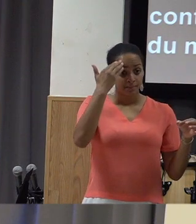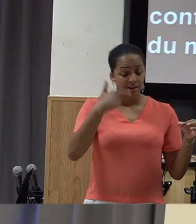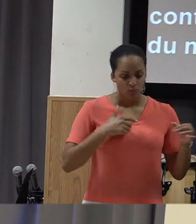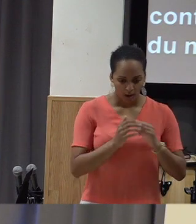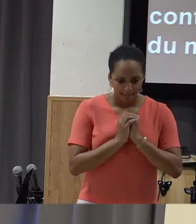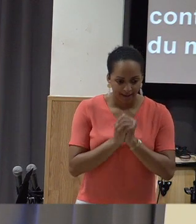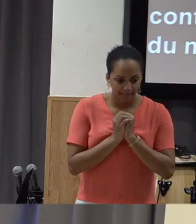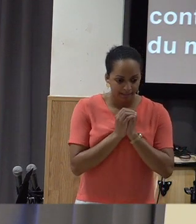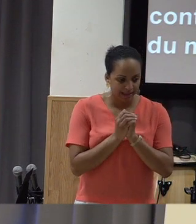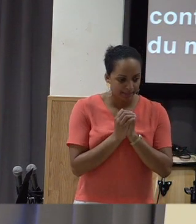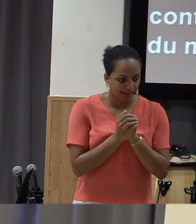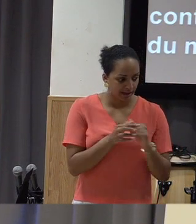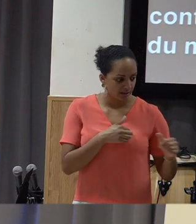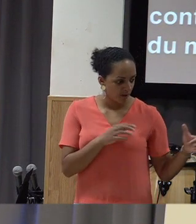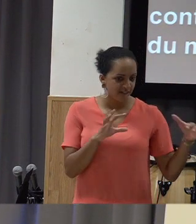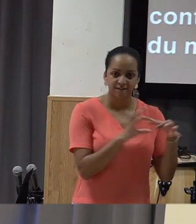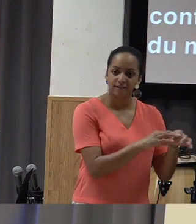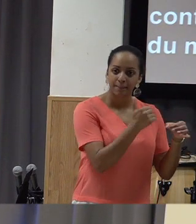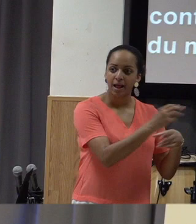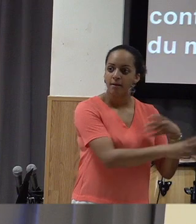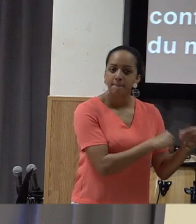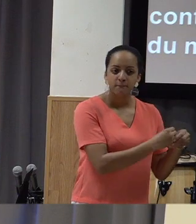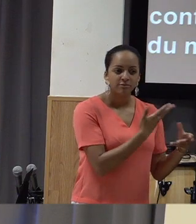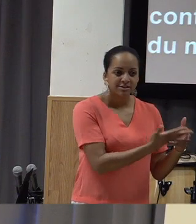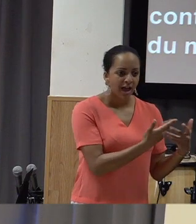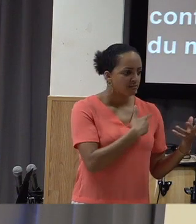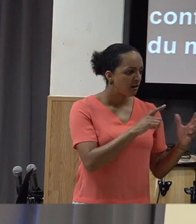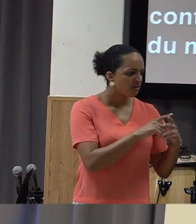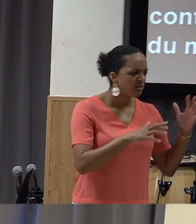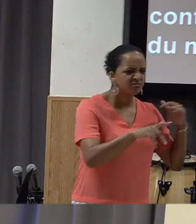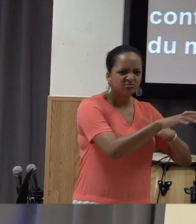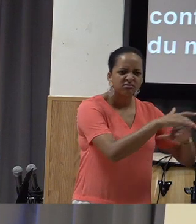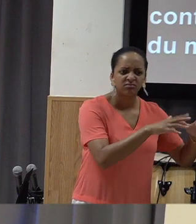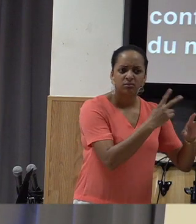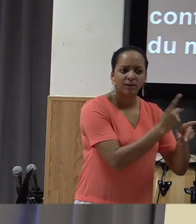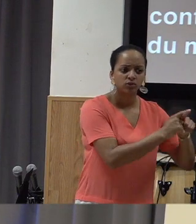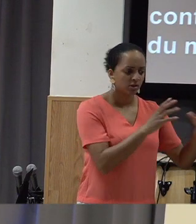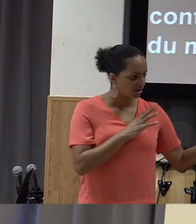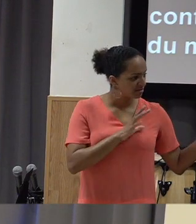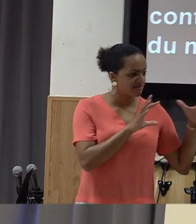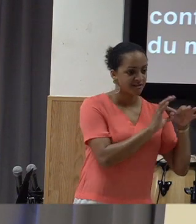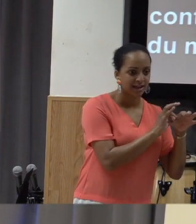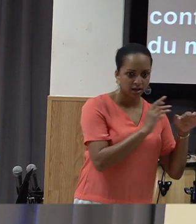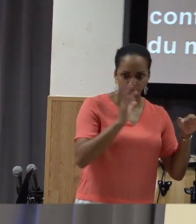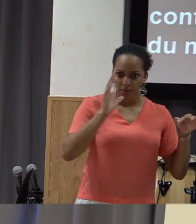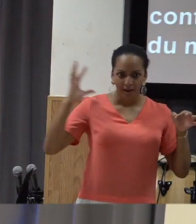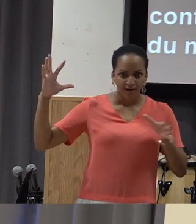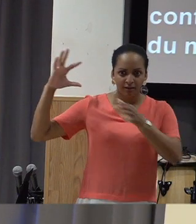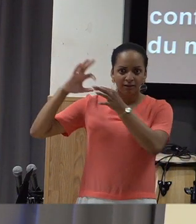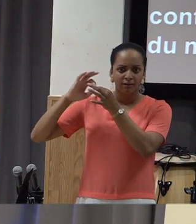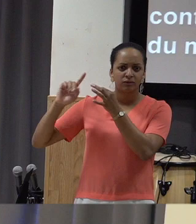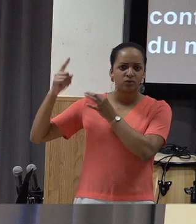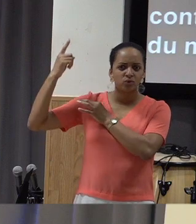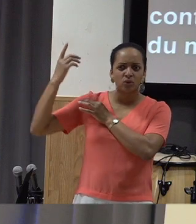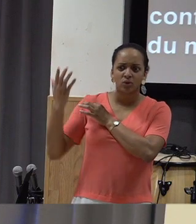avec le monde, qui marche en compagnie de ce monde, qui est uni à ce monde, ne sera pas exaucé de Dieu. Frère, ma